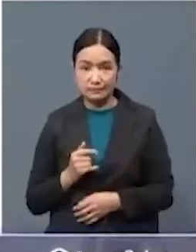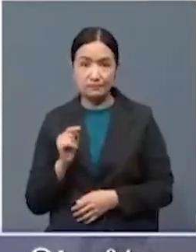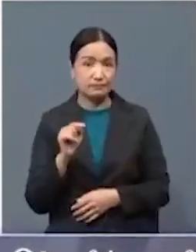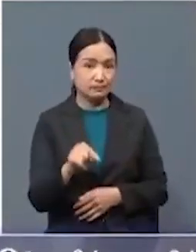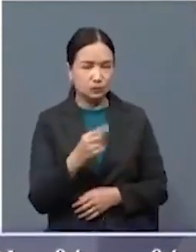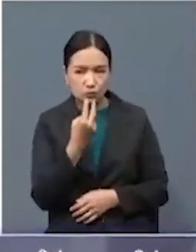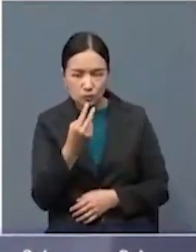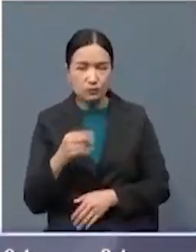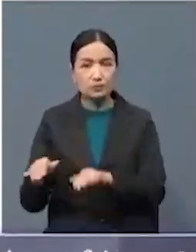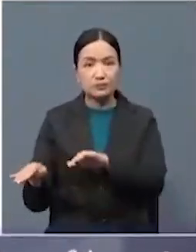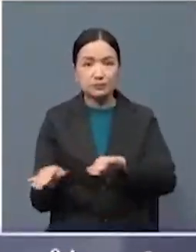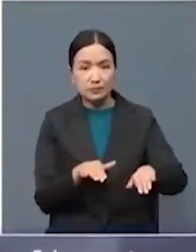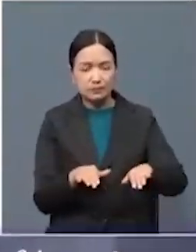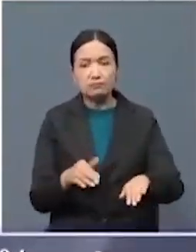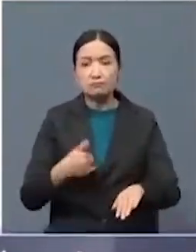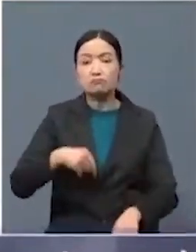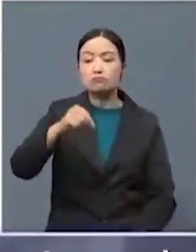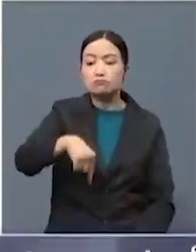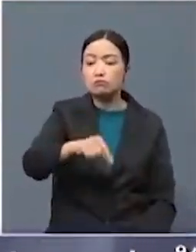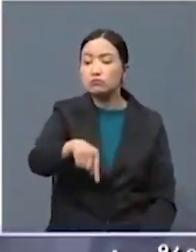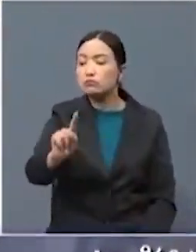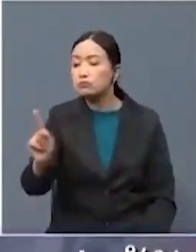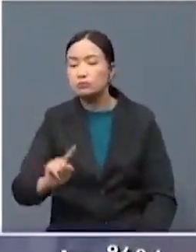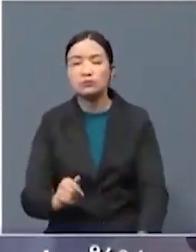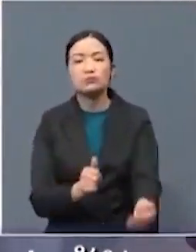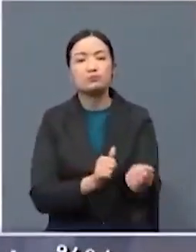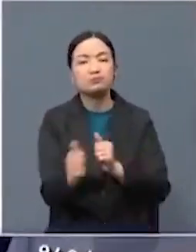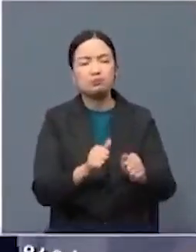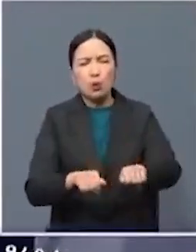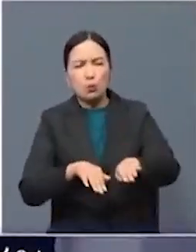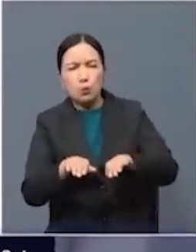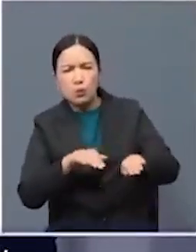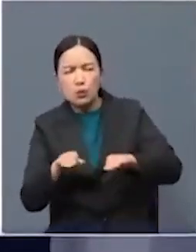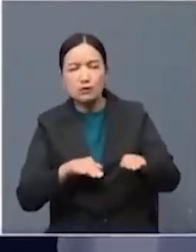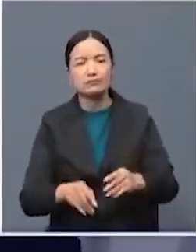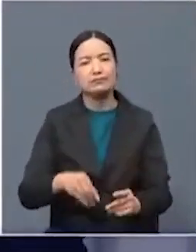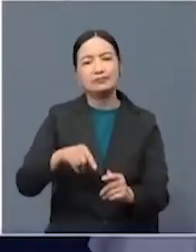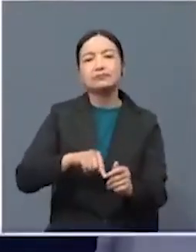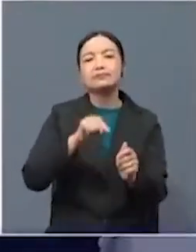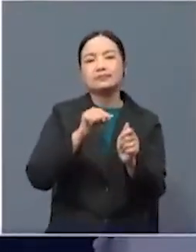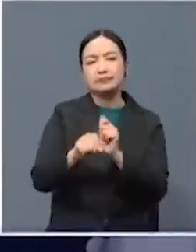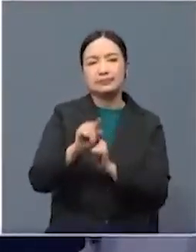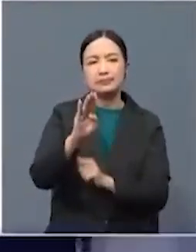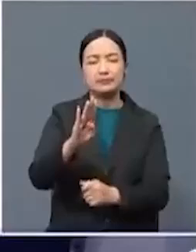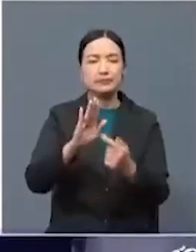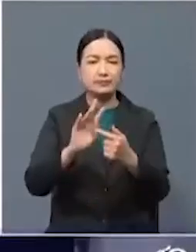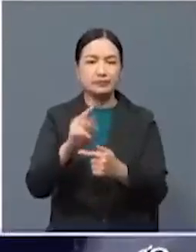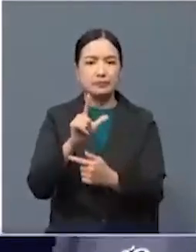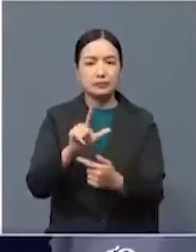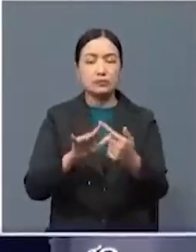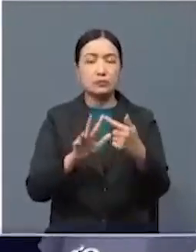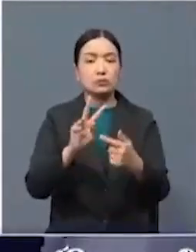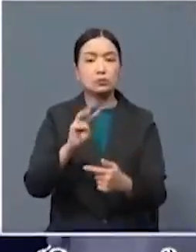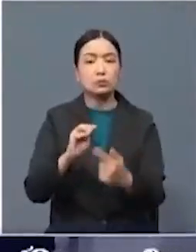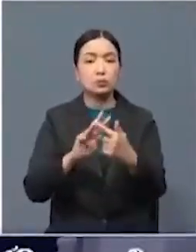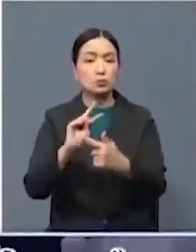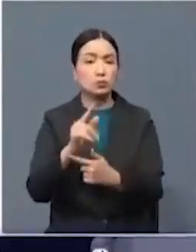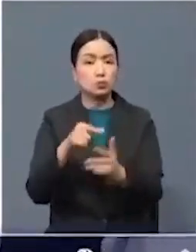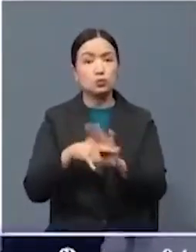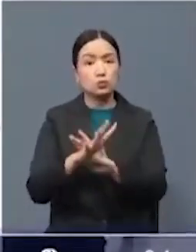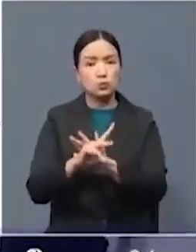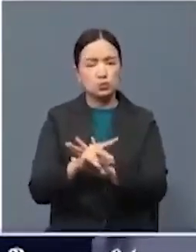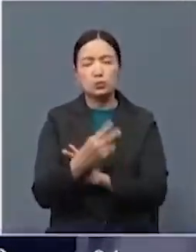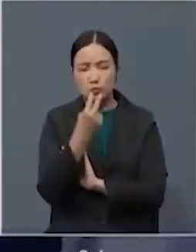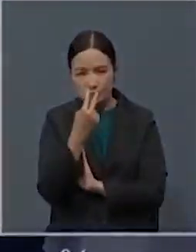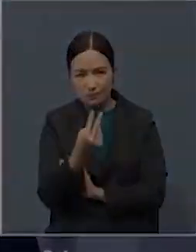ที่ไปดูการเตรียมความพร้อมว่าจะมีพื้นที่การจัดการแข่งขันที่อำเภอบางละมจังหวัดชลบุรีเนี่ยสามารถจัดการแข่งขันแบบนี้ได้หรือไม่ก็ต้องรอติด